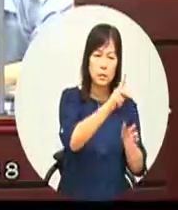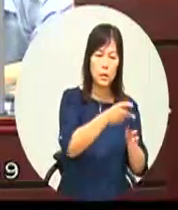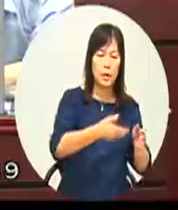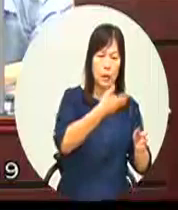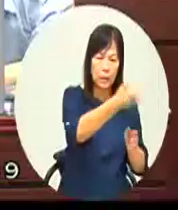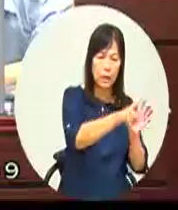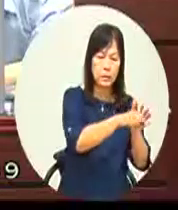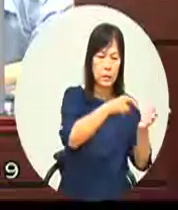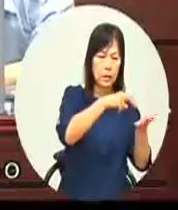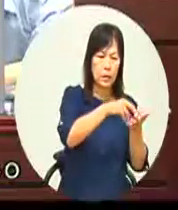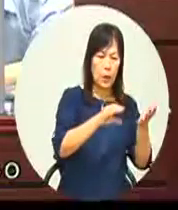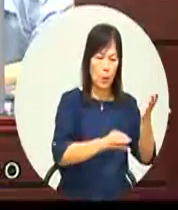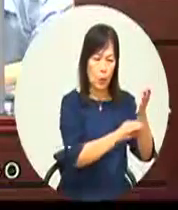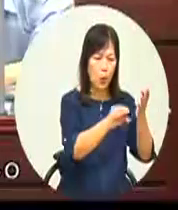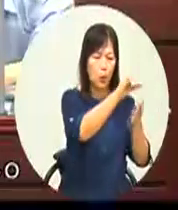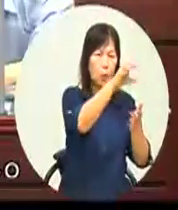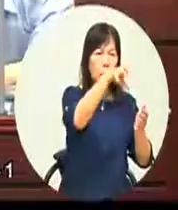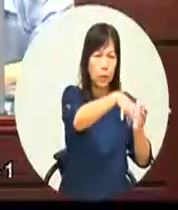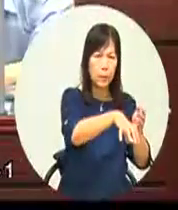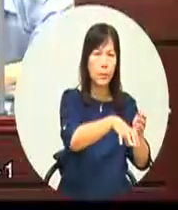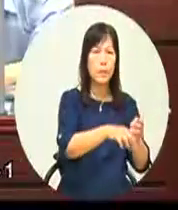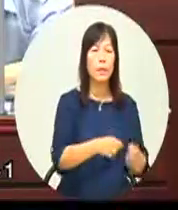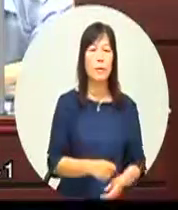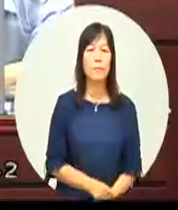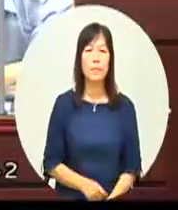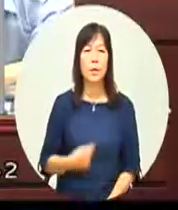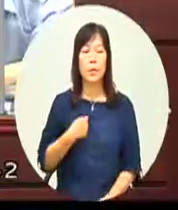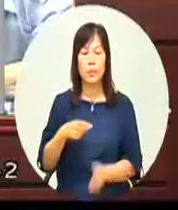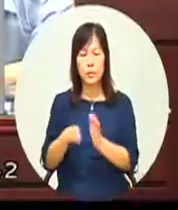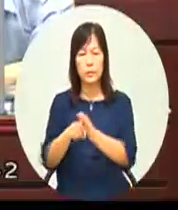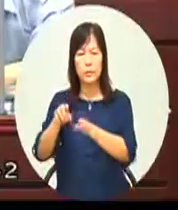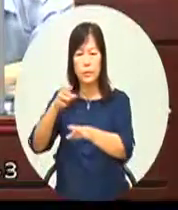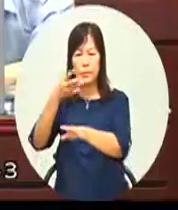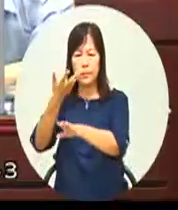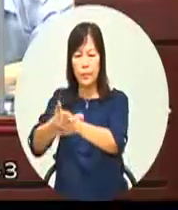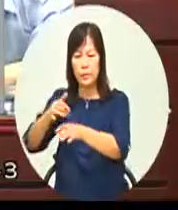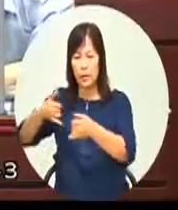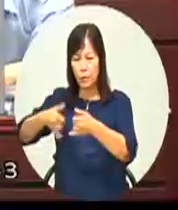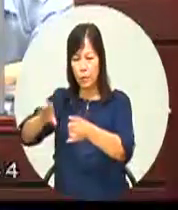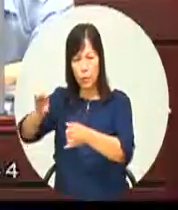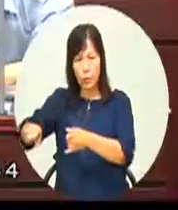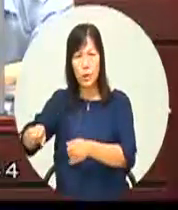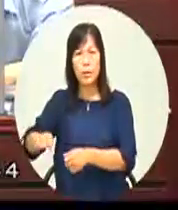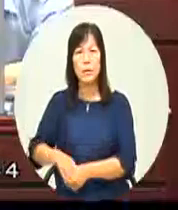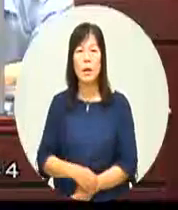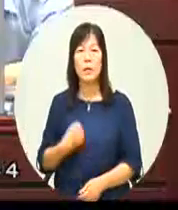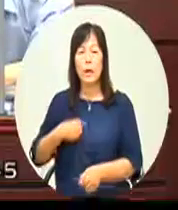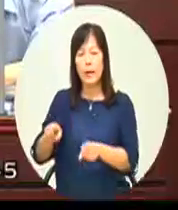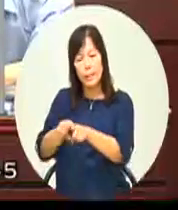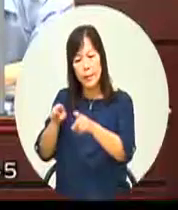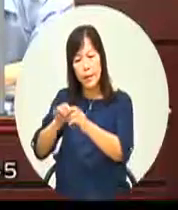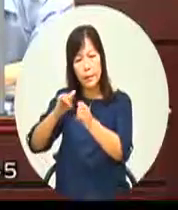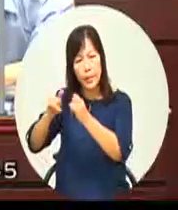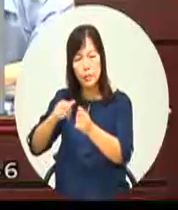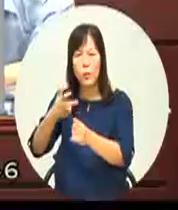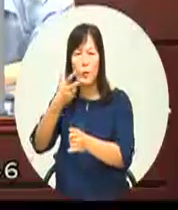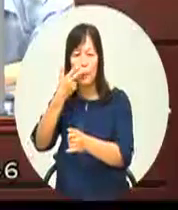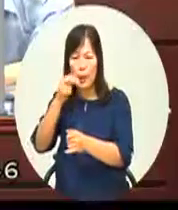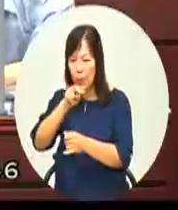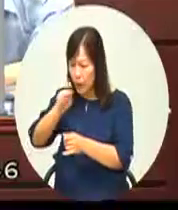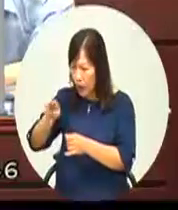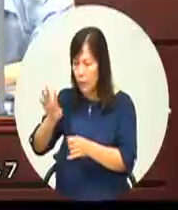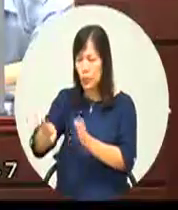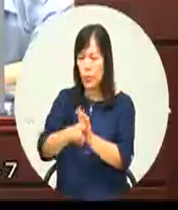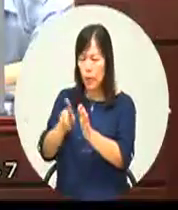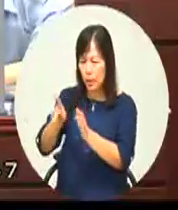体停车场里面，我们是放在我们的路侧，路侧 这样民众比较能够方便看到也使